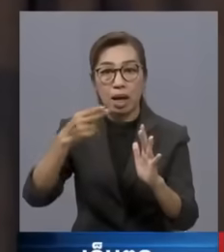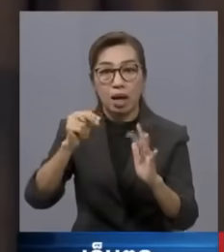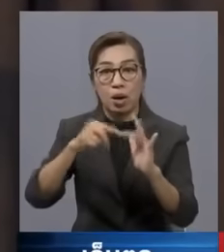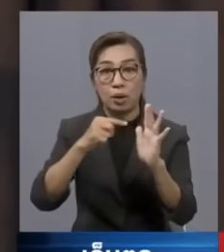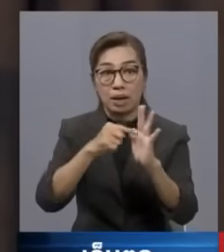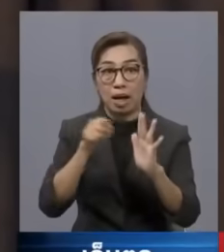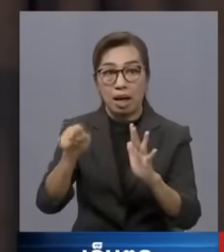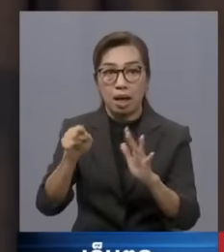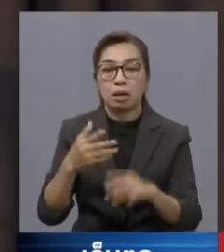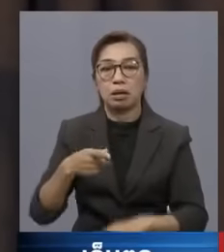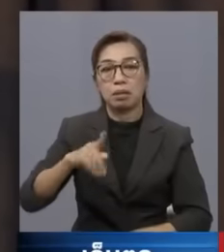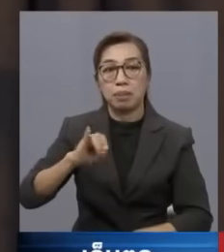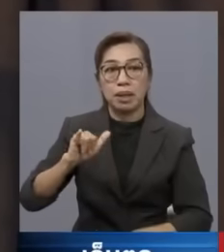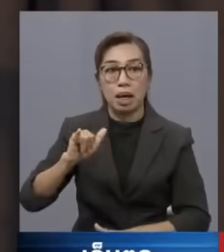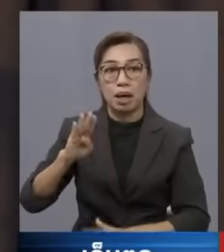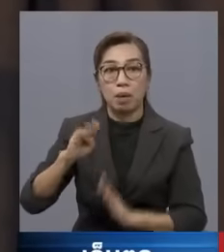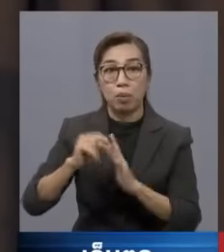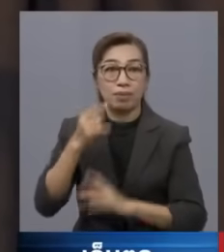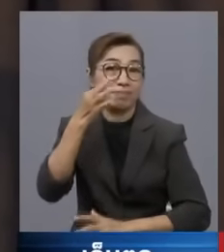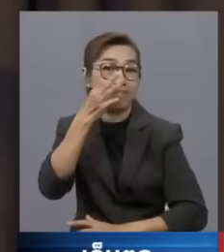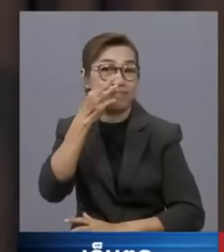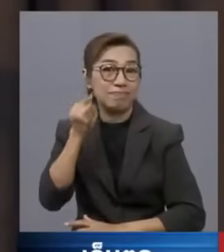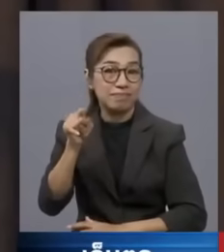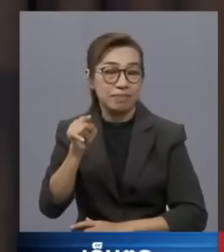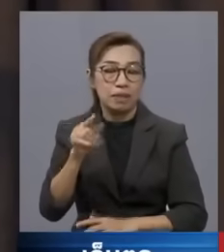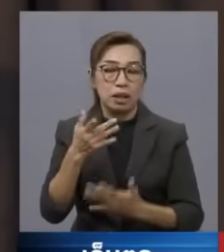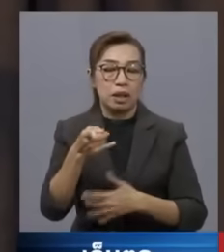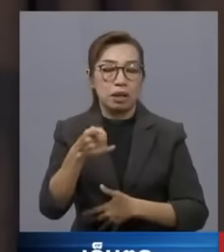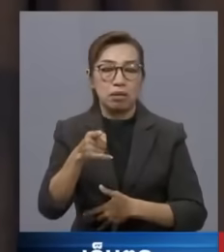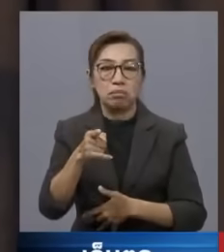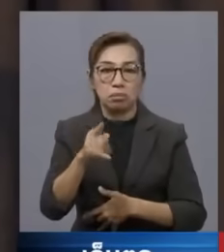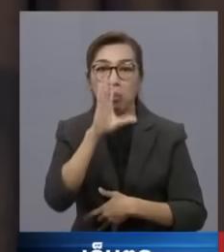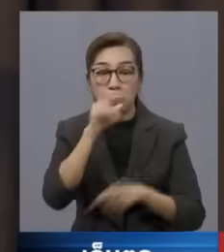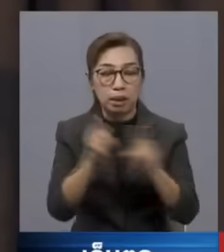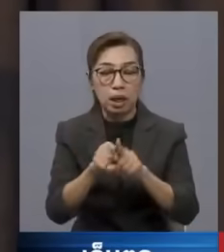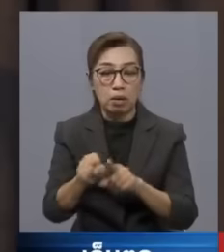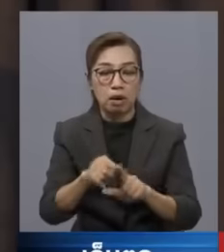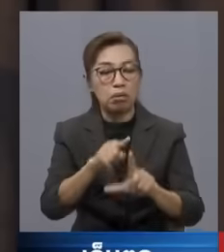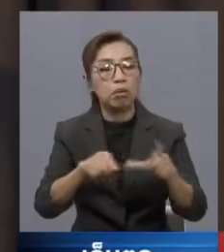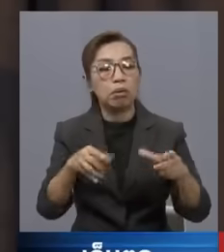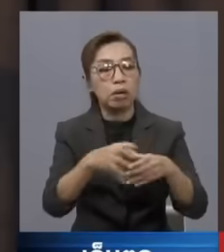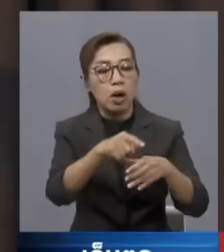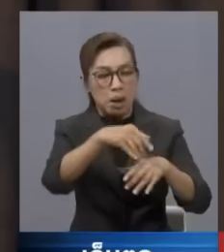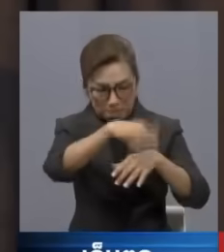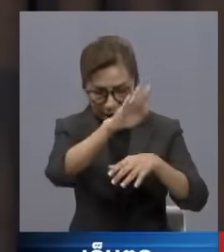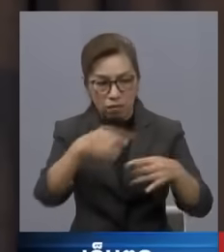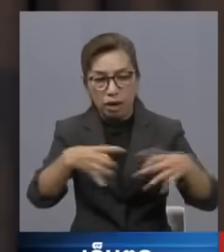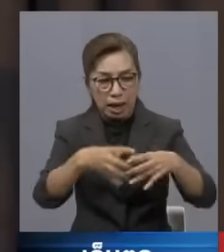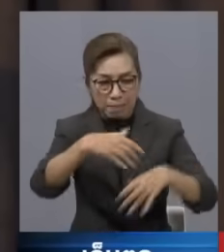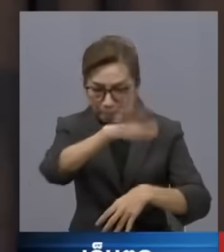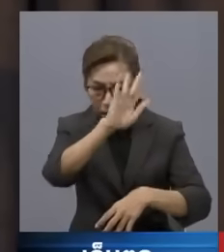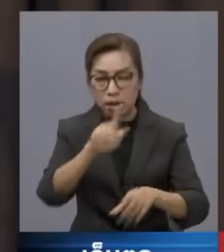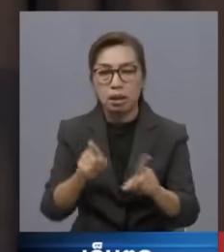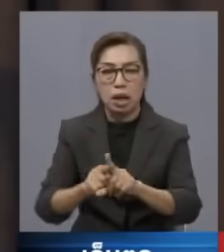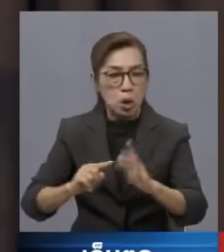คิดเขาพูดกันแบบนี้นะของพรรคก้าวไกลเห็นว่าก้าวไกลประกาศให้ชัดไปเลยได้ไหมถอยมาเป็นฝ่ายค้านแล้วเปิดสงคราม